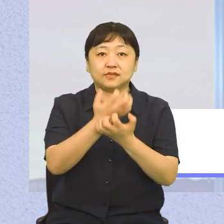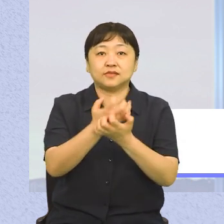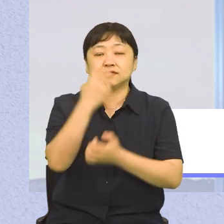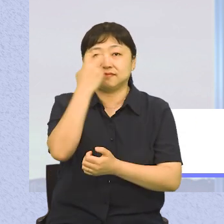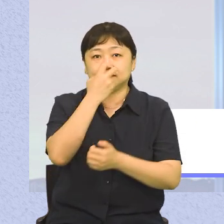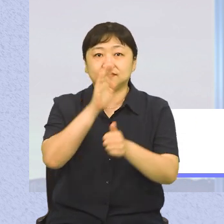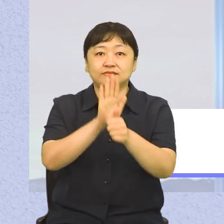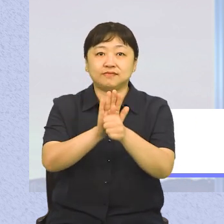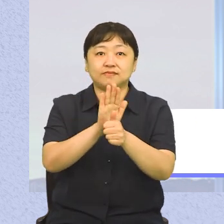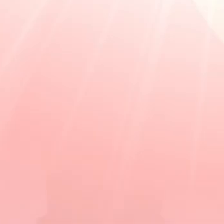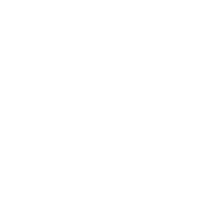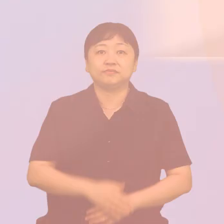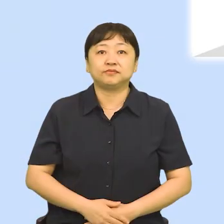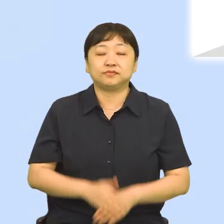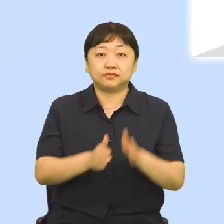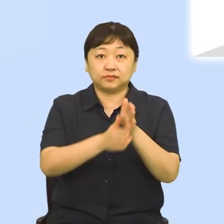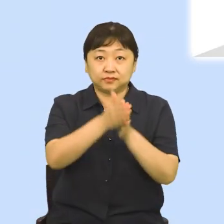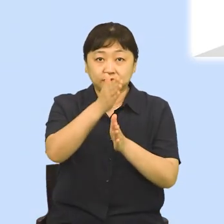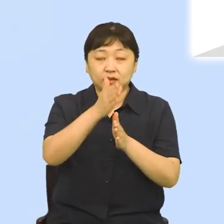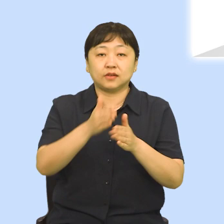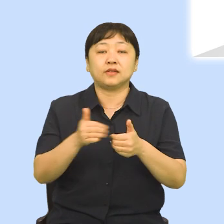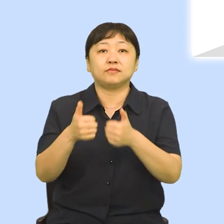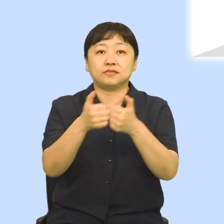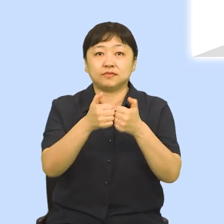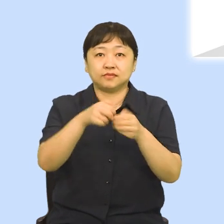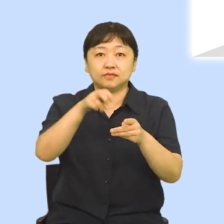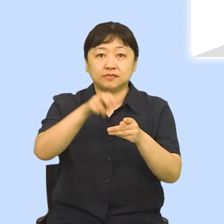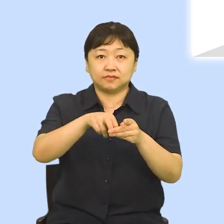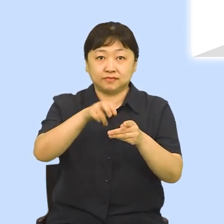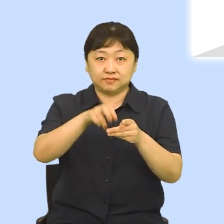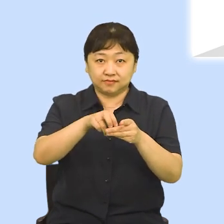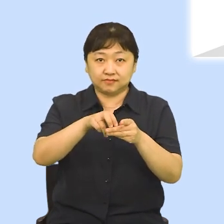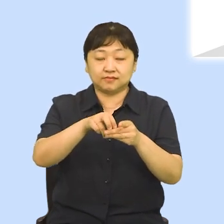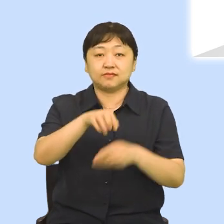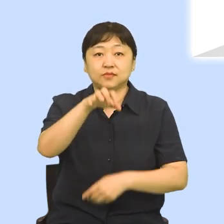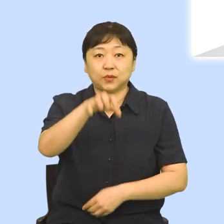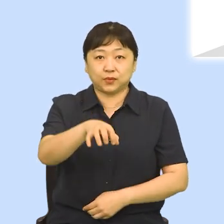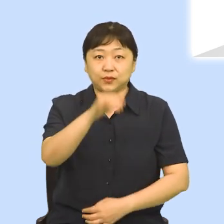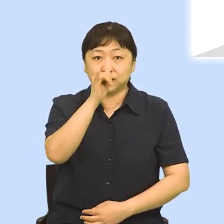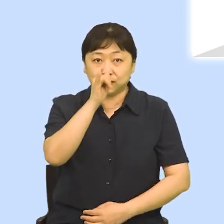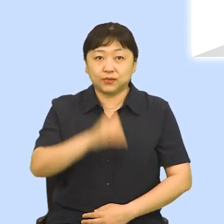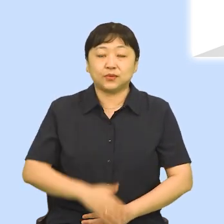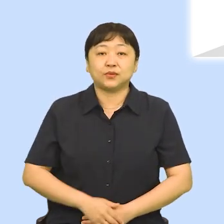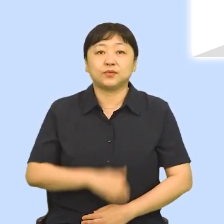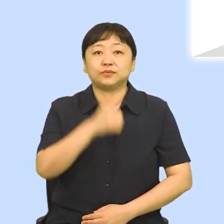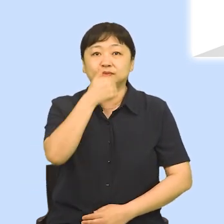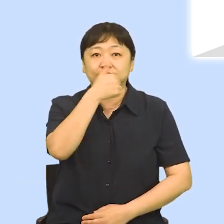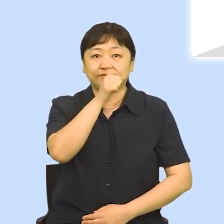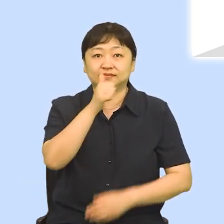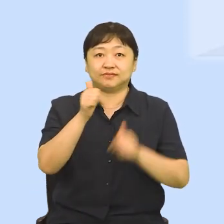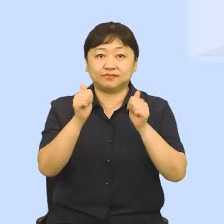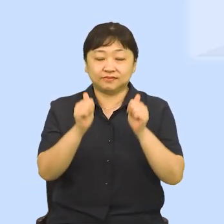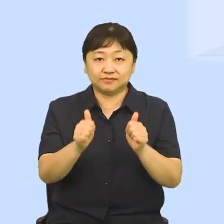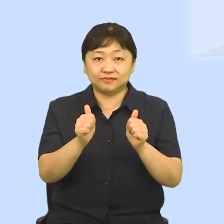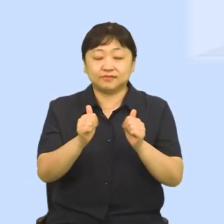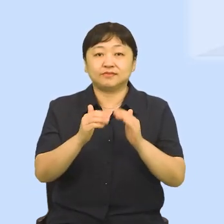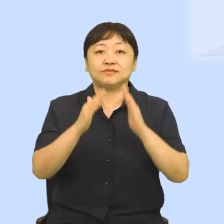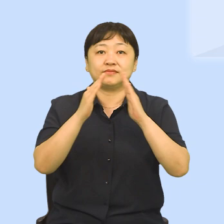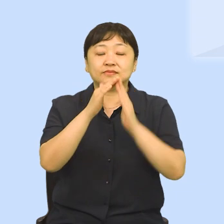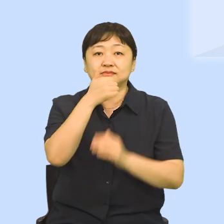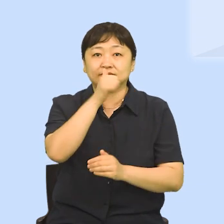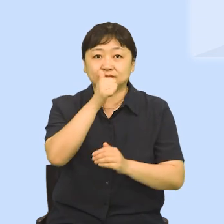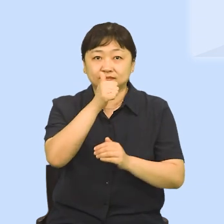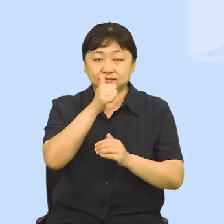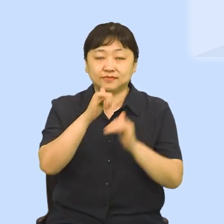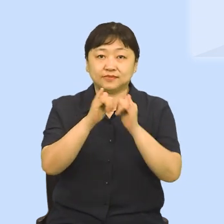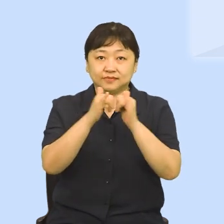계약 서류를 검토해 드립니다. 또 시청 종합민원 상담센터에 전세 피해 예방 상담소도 마련되어 있으니까요. 변호사,